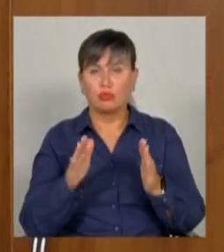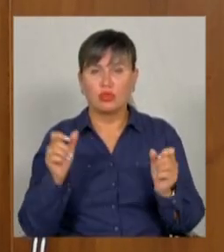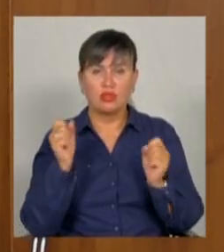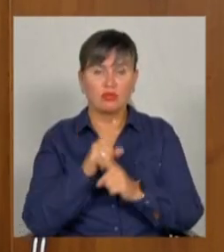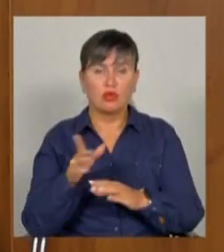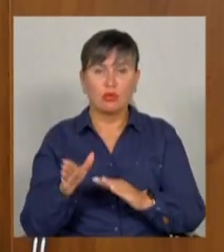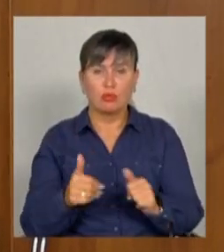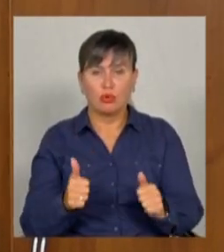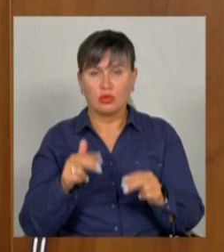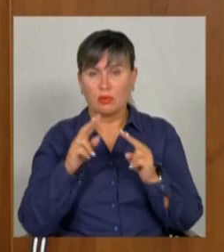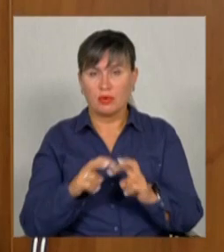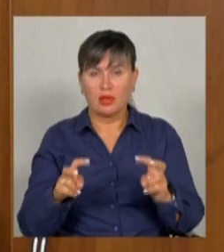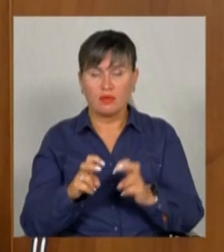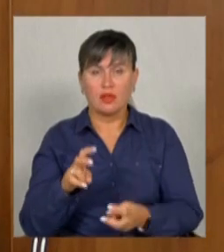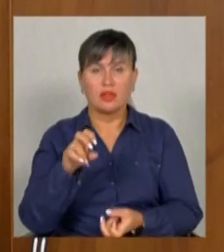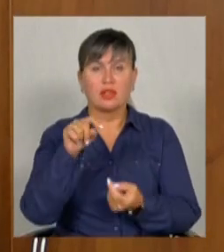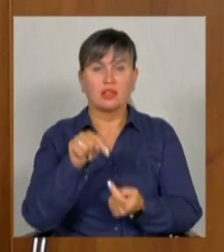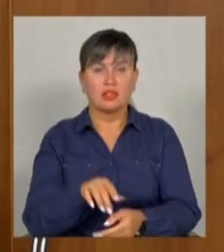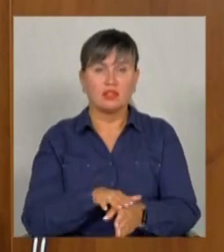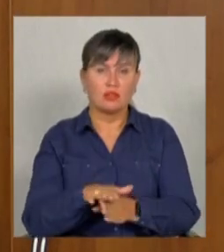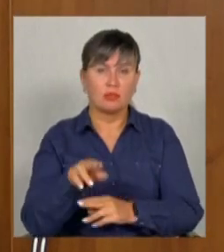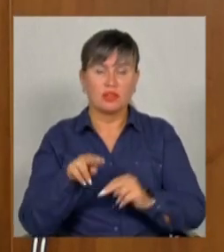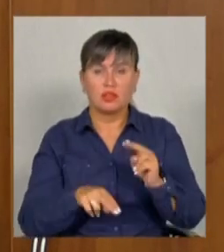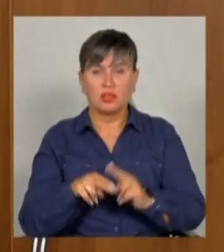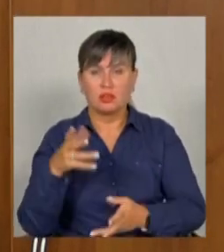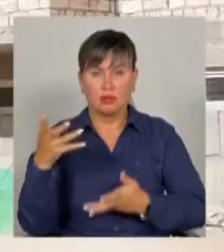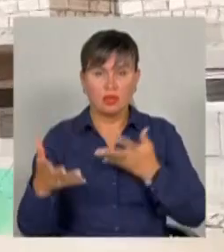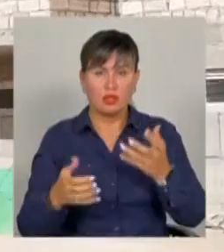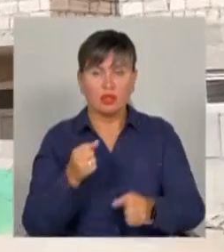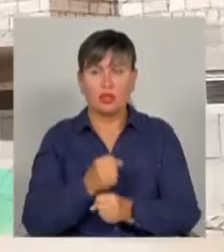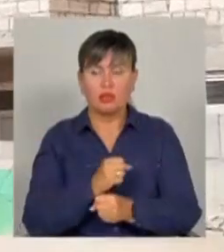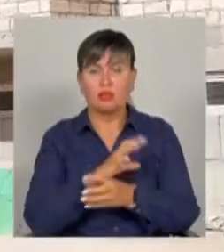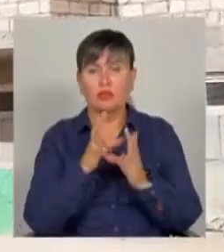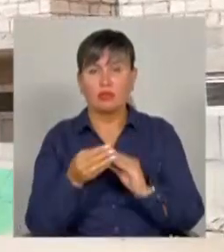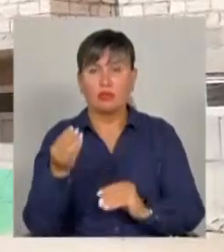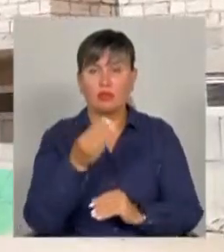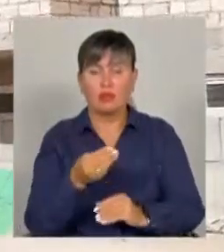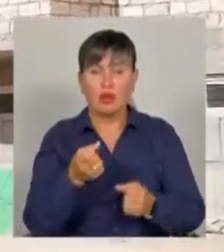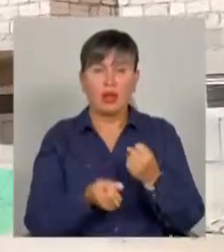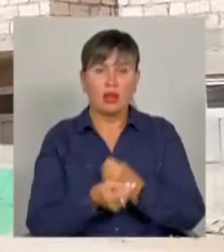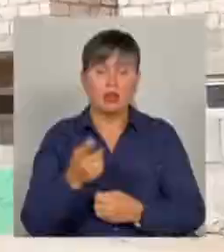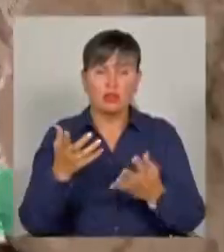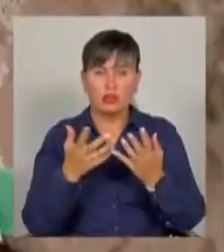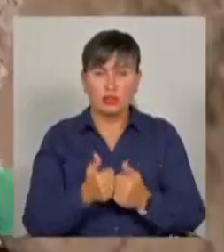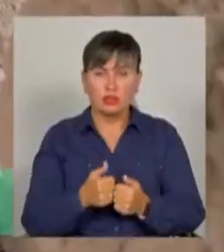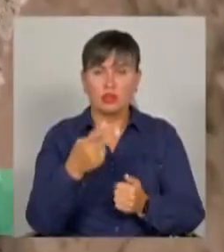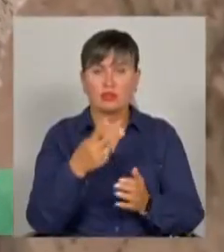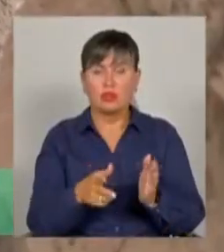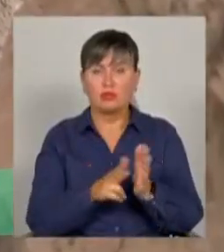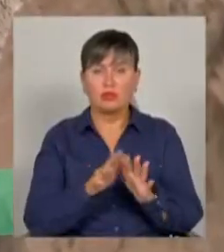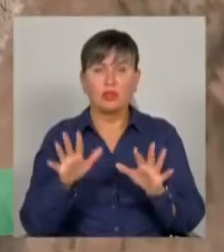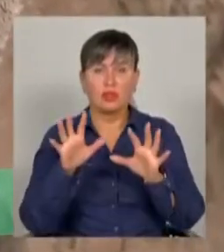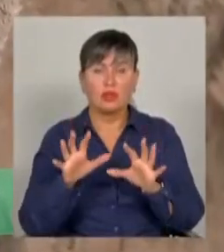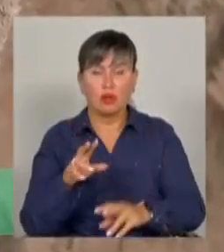после комплексной проверки на соответствие выполненных строительно-монтажных работ. Всего в Актау, как оказалось, насчитываются 28